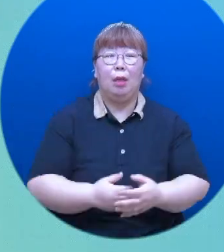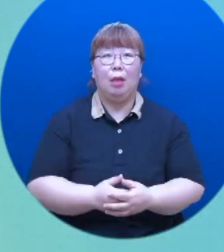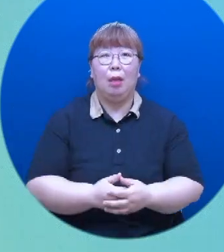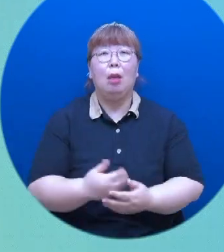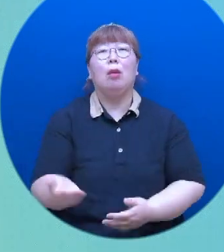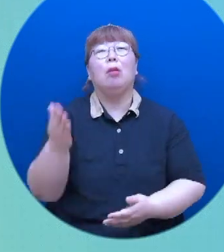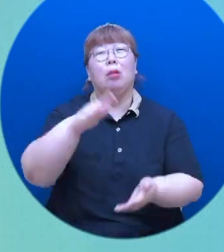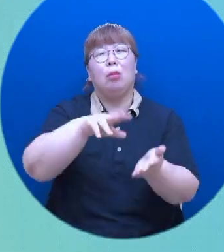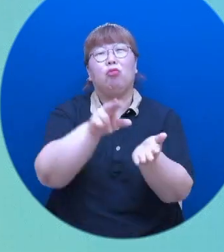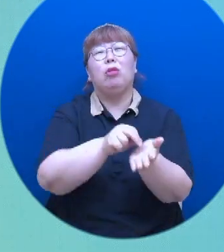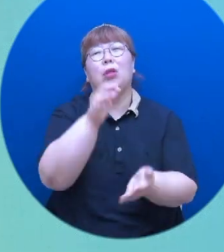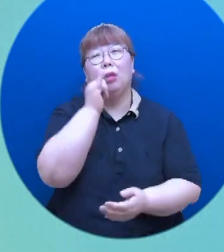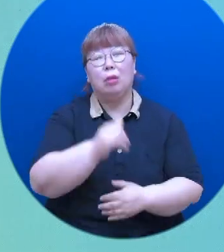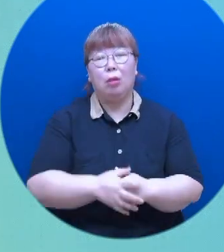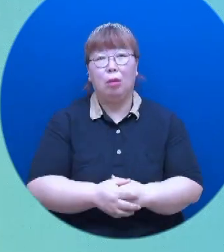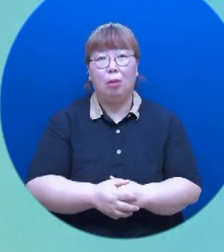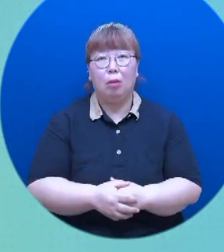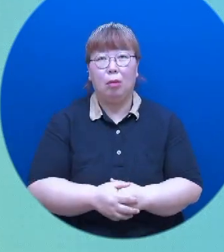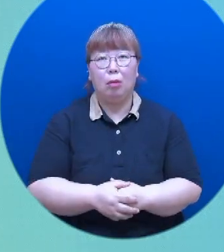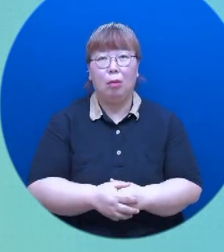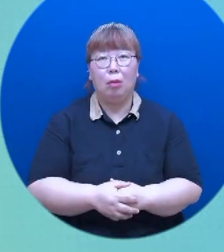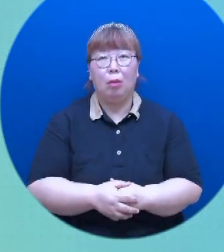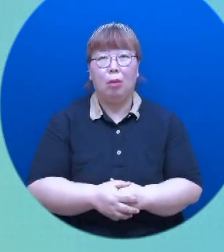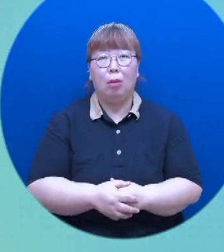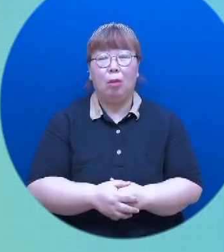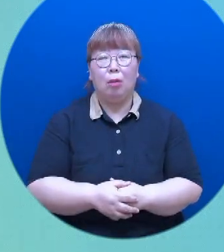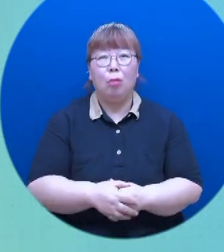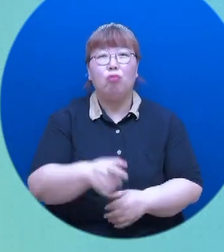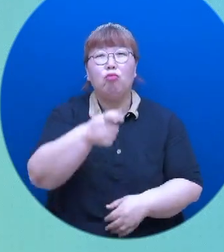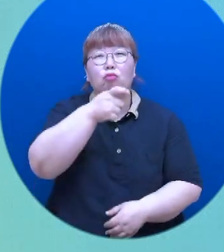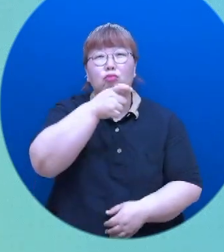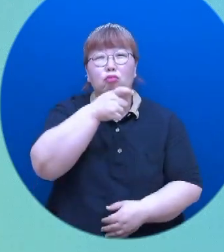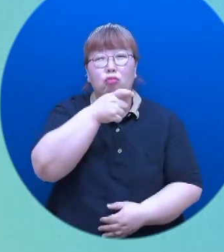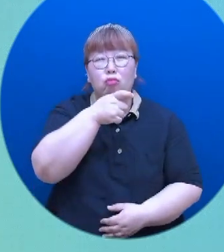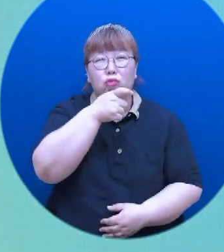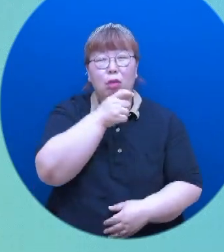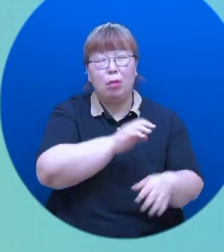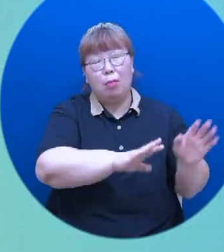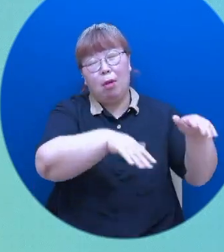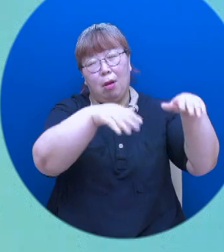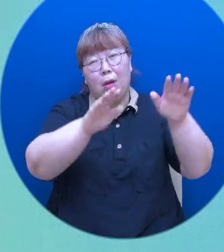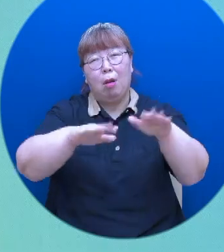문제가 있죠. 어떤 문제? 물이 범람한 거예요.